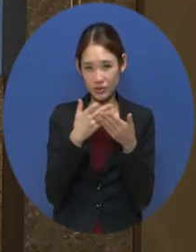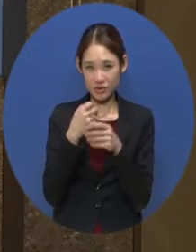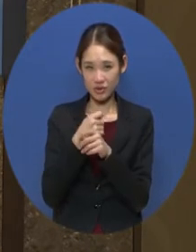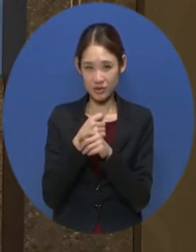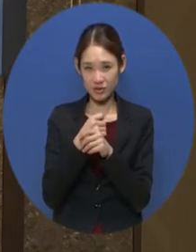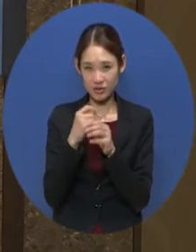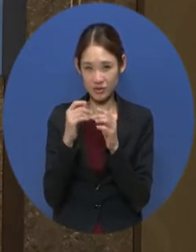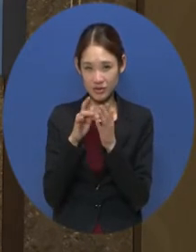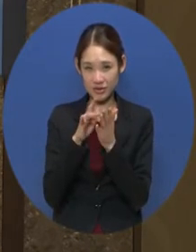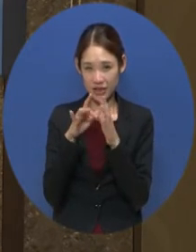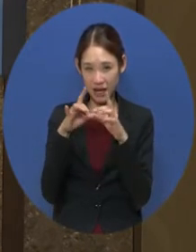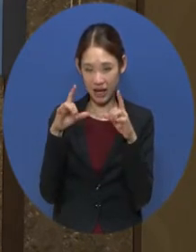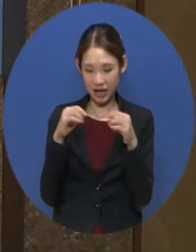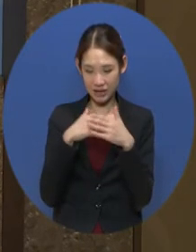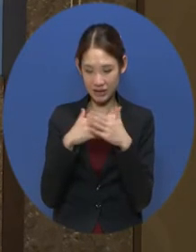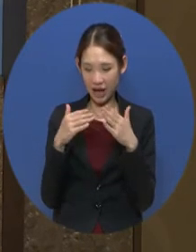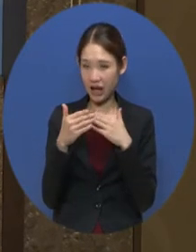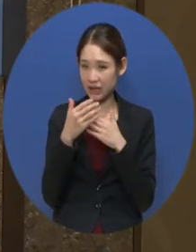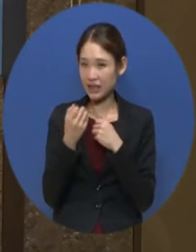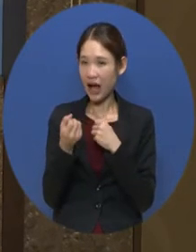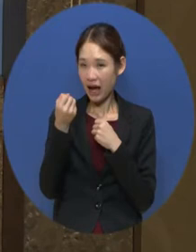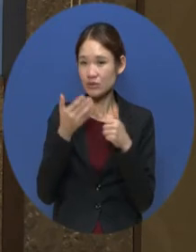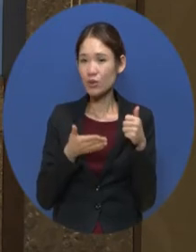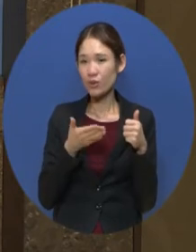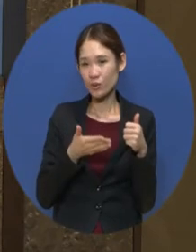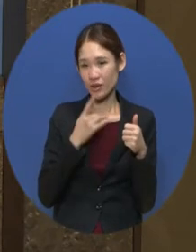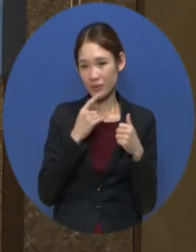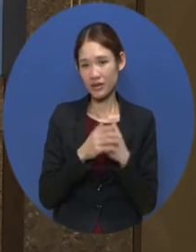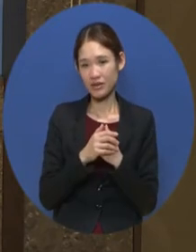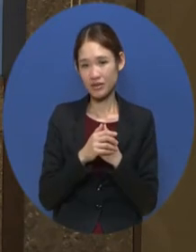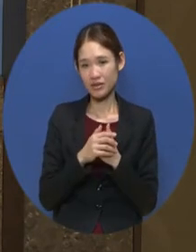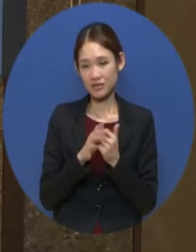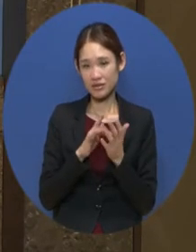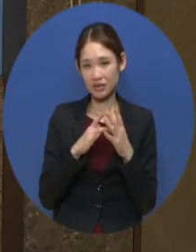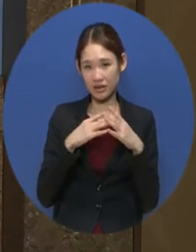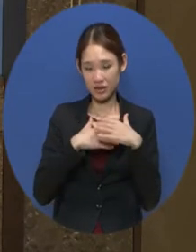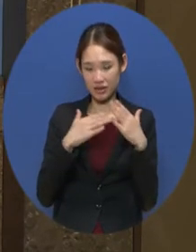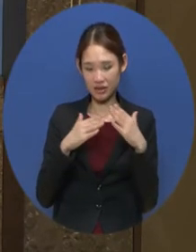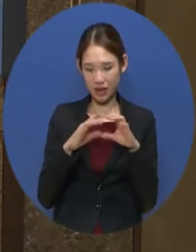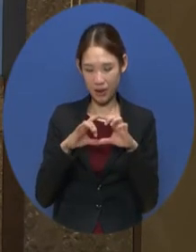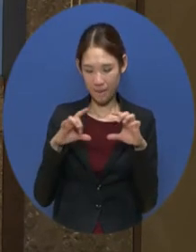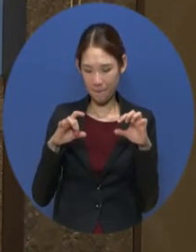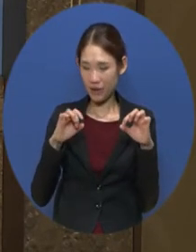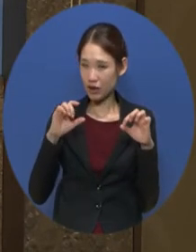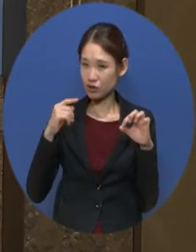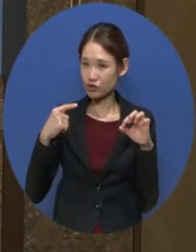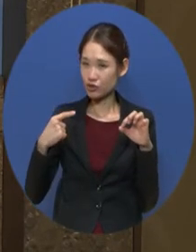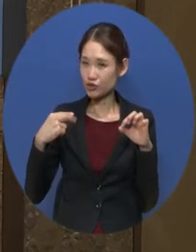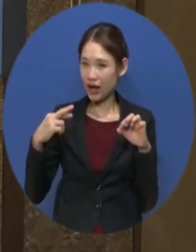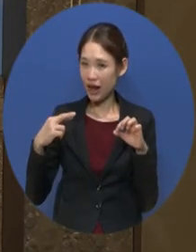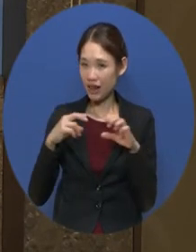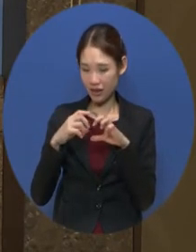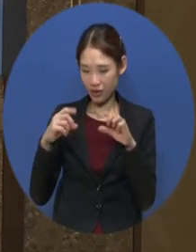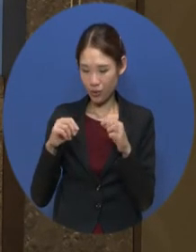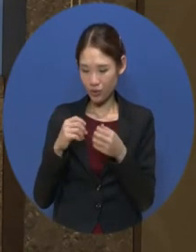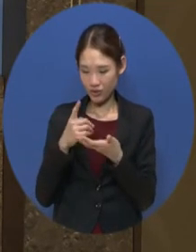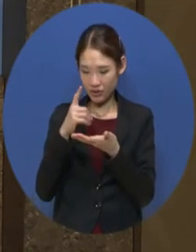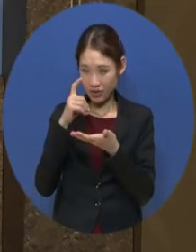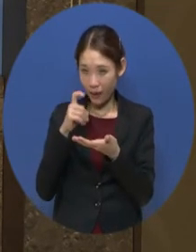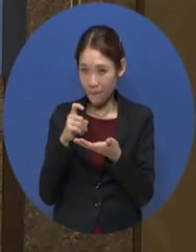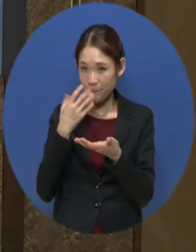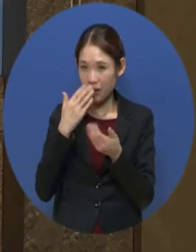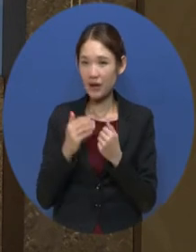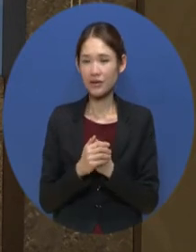적어도 약상자는 저는 아. 가지고 있으라고 말씀드리고 싶어요. 네. 그래서 약상자에 있는 바코드나 QR코드만 있으면은 촬영이 가능하니까